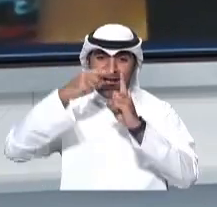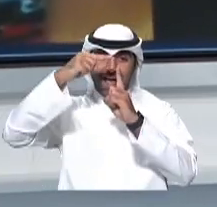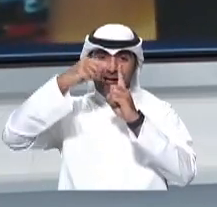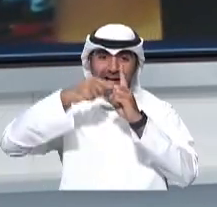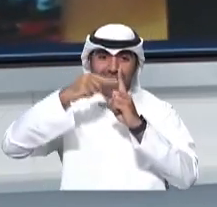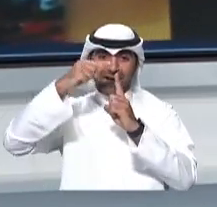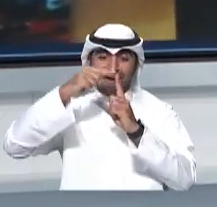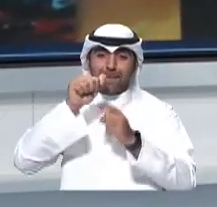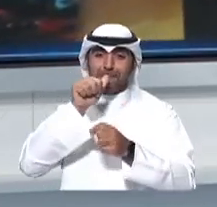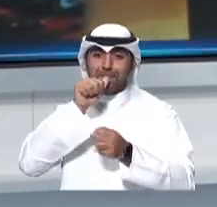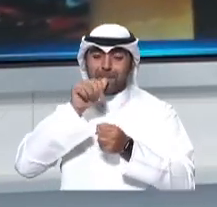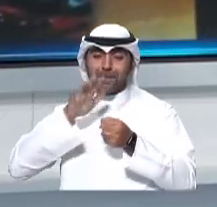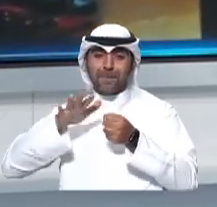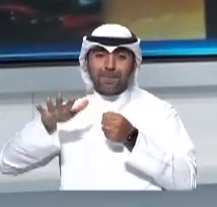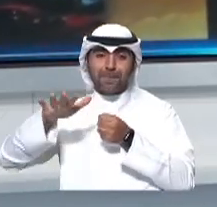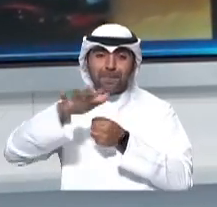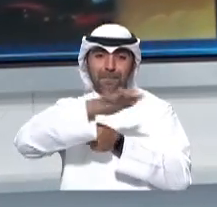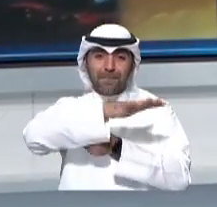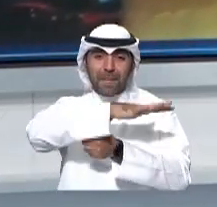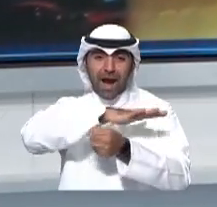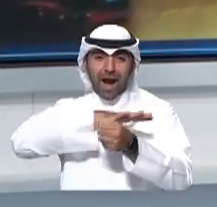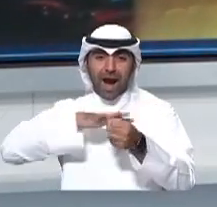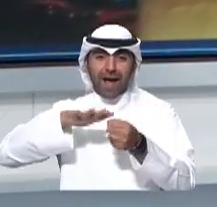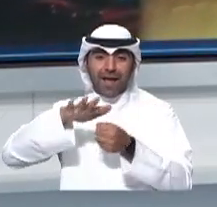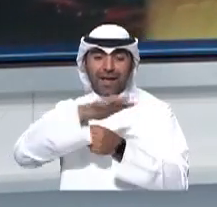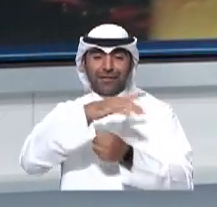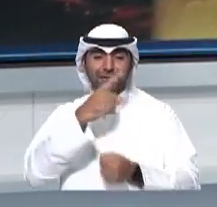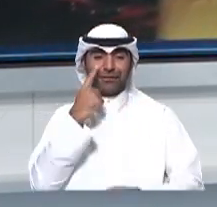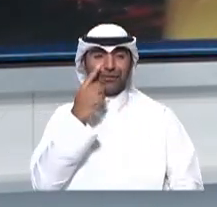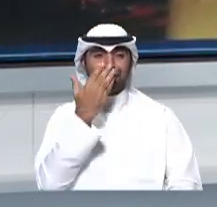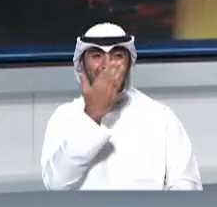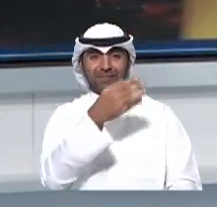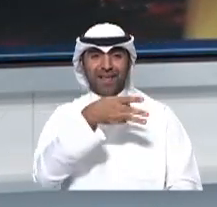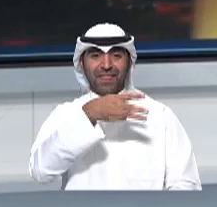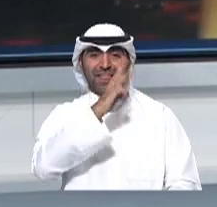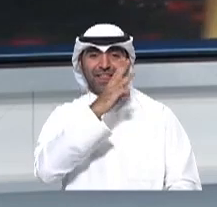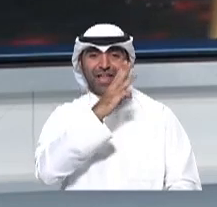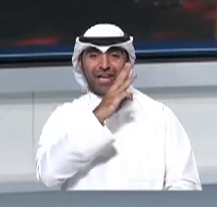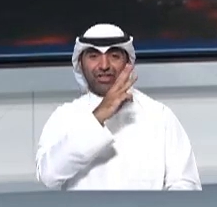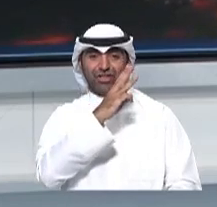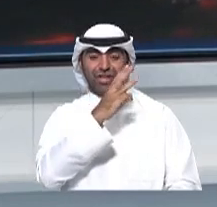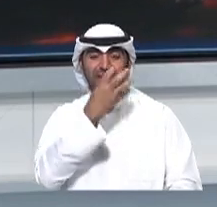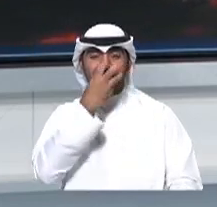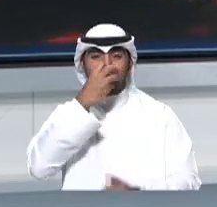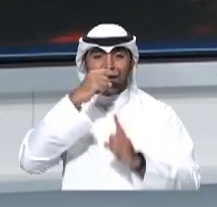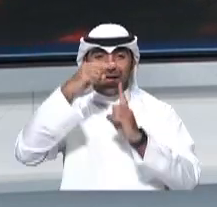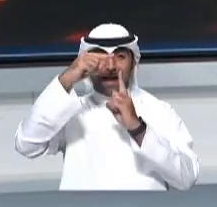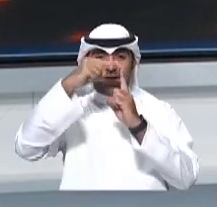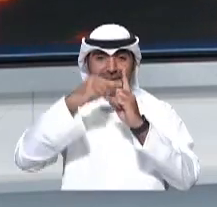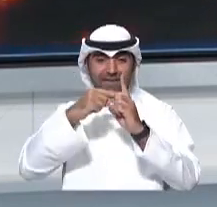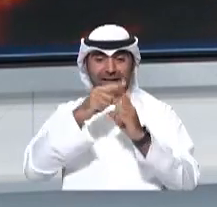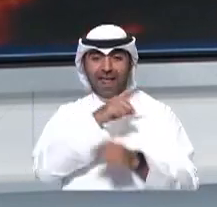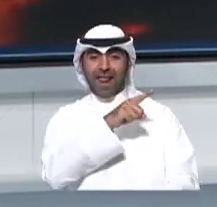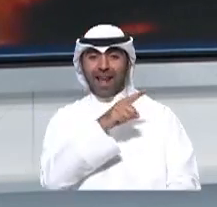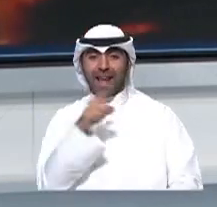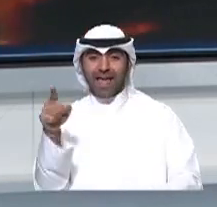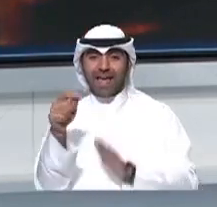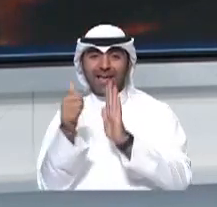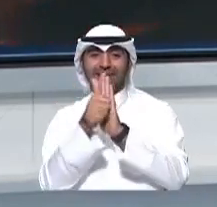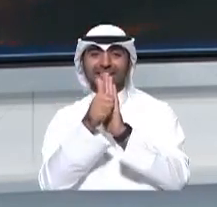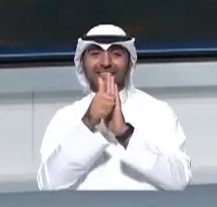تميل إلى برودة، متوقع أن تكون درجات الحرارة الصغرى متفاوتة ما بين 13 درجة مئوية و16 درجة